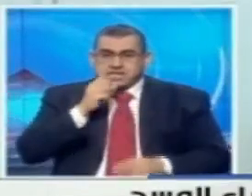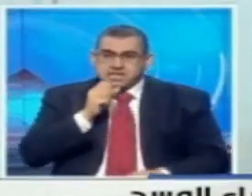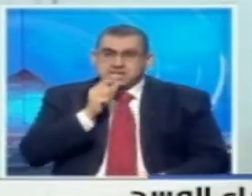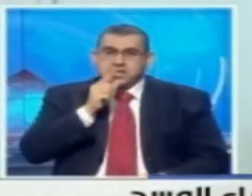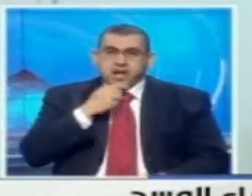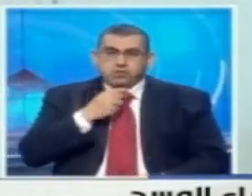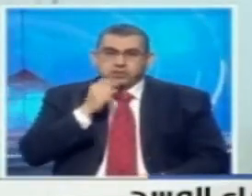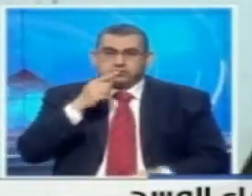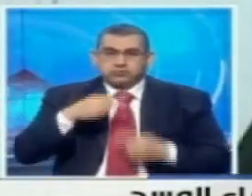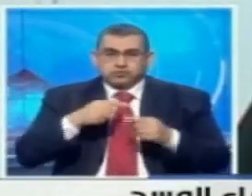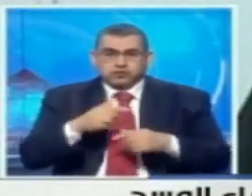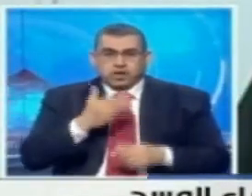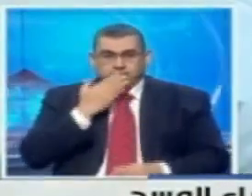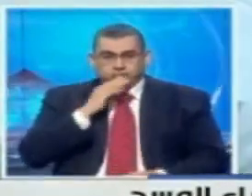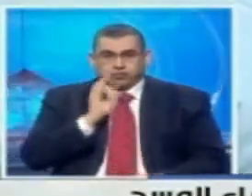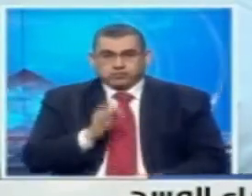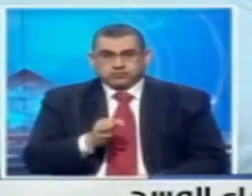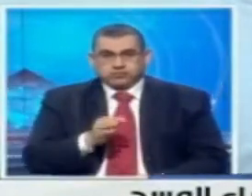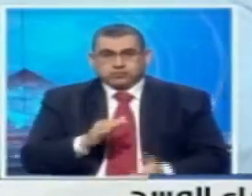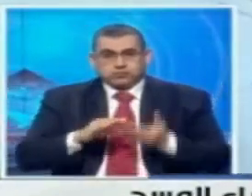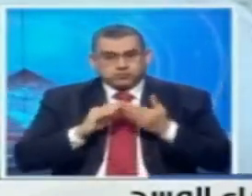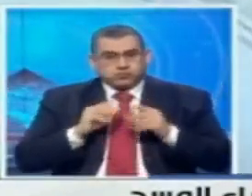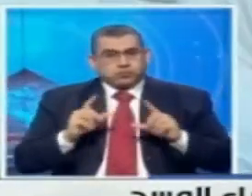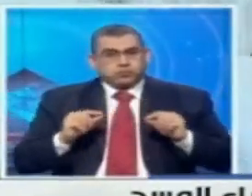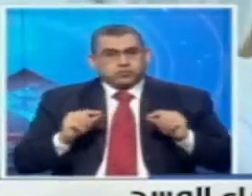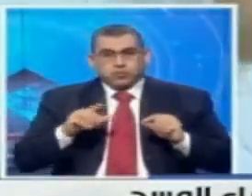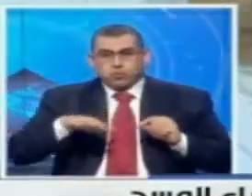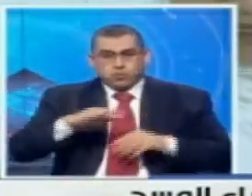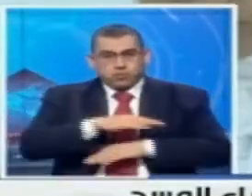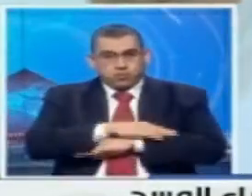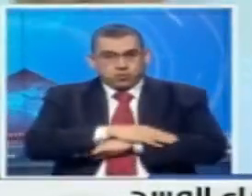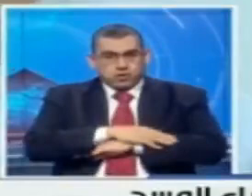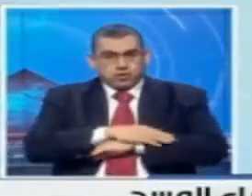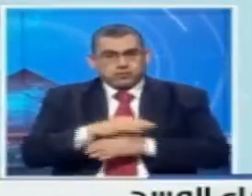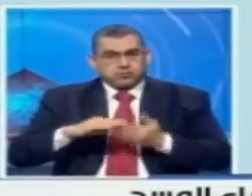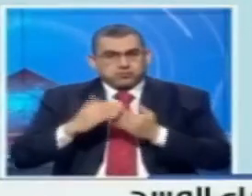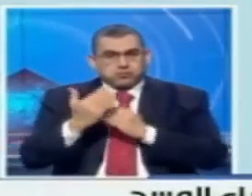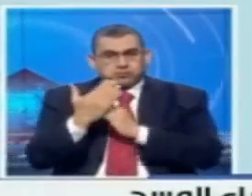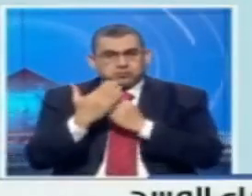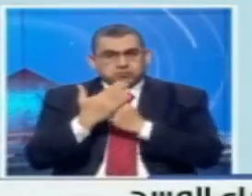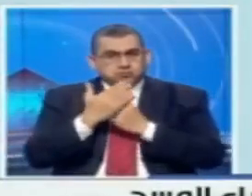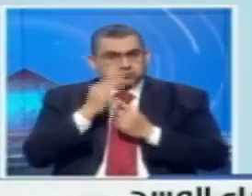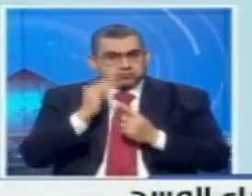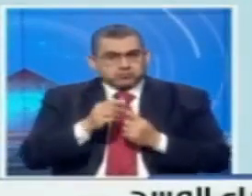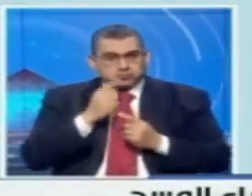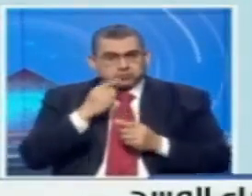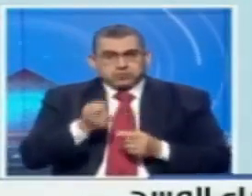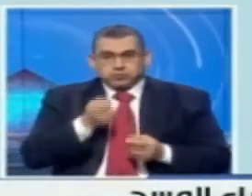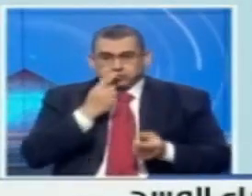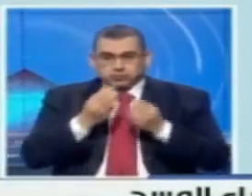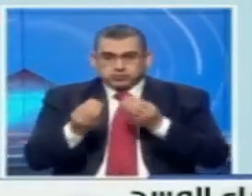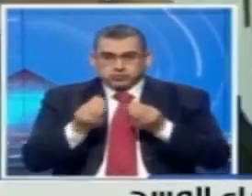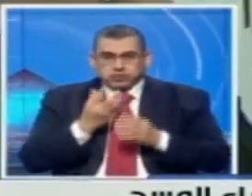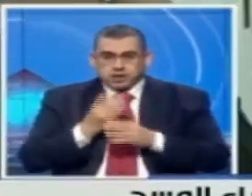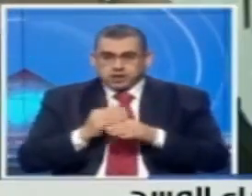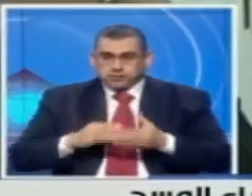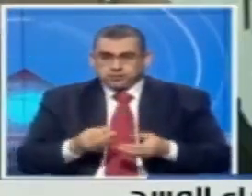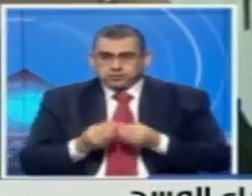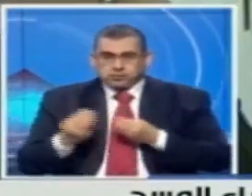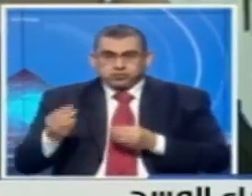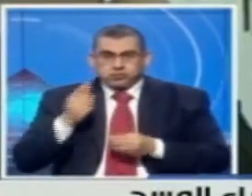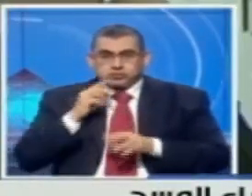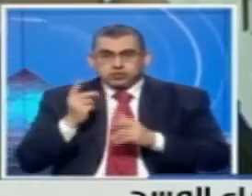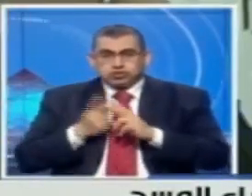وتمام الحمد لله الخدمه ممتازه وناس محترمه بصراحه وبيعاملونا كويس وبناخذ علاجنا للاطفالنا عقبال